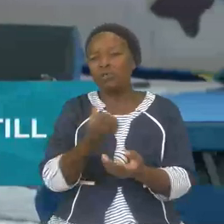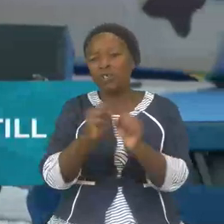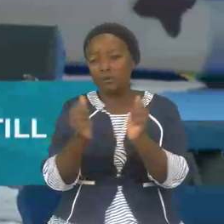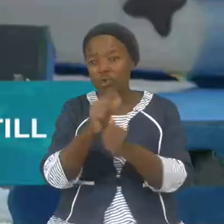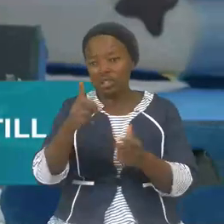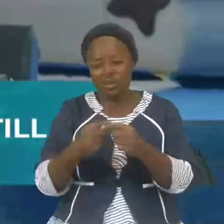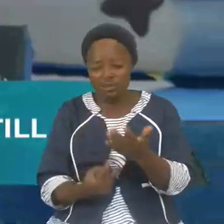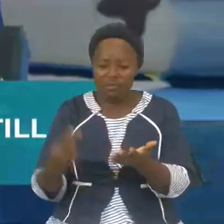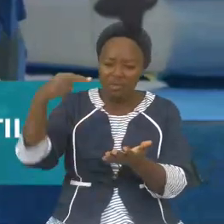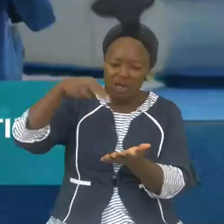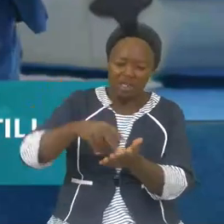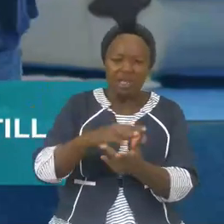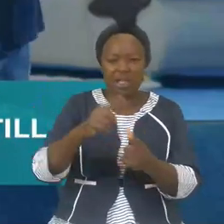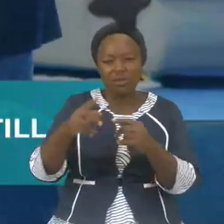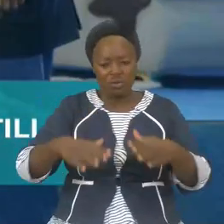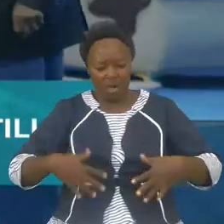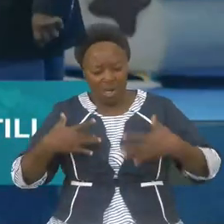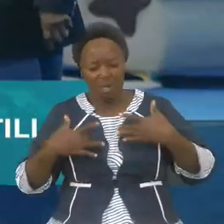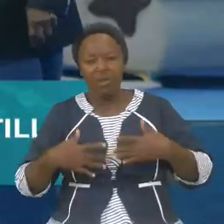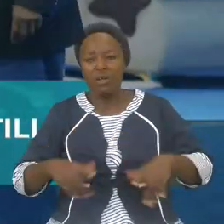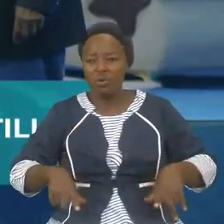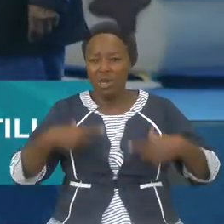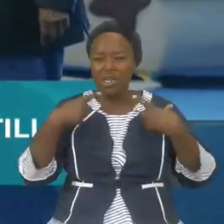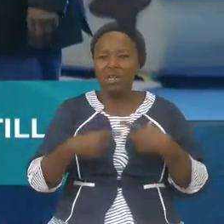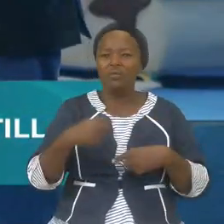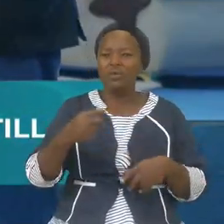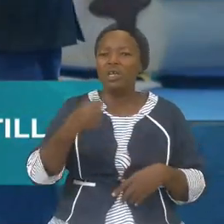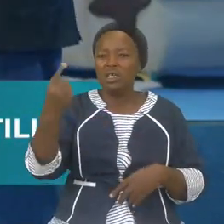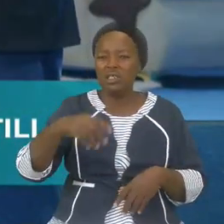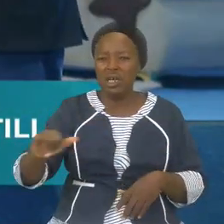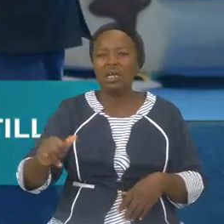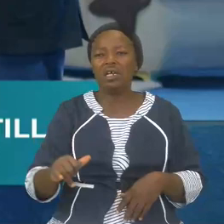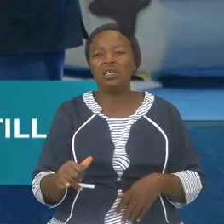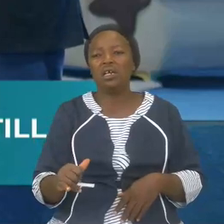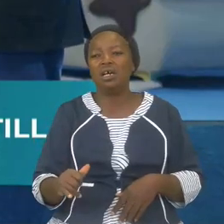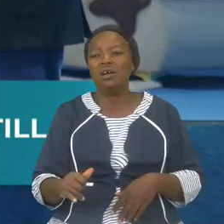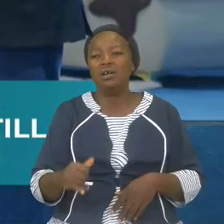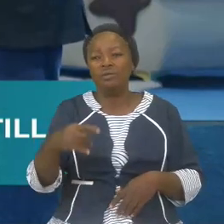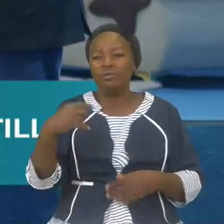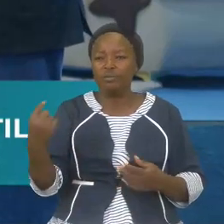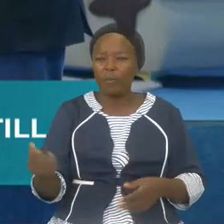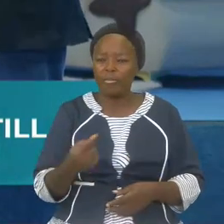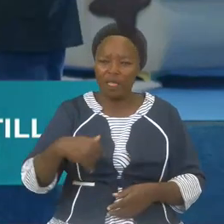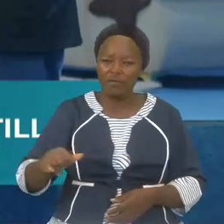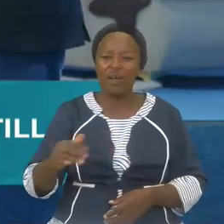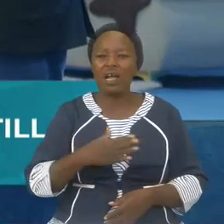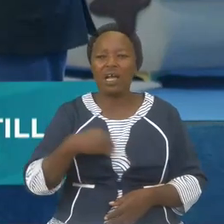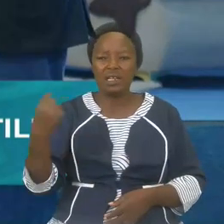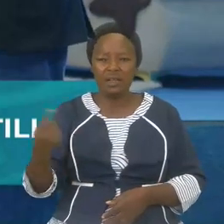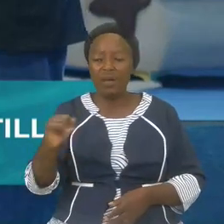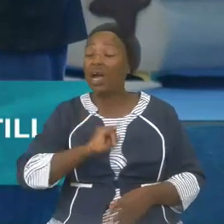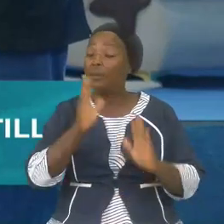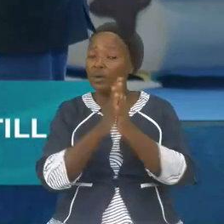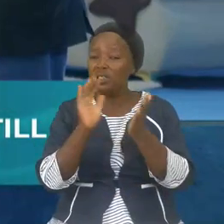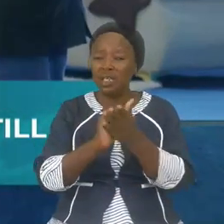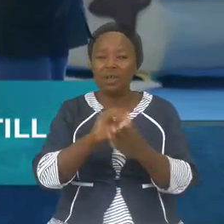et vous ressuscitez et vous menez la vie éternelle pour toujours. Je prie que